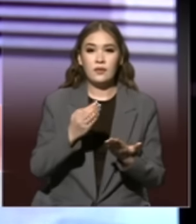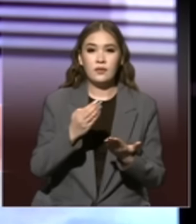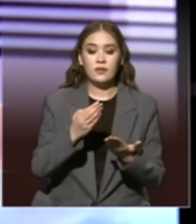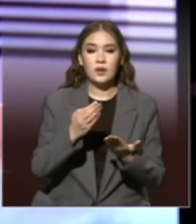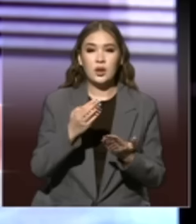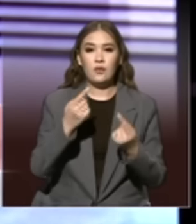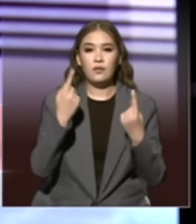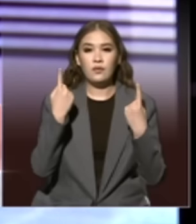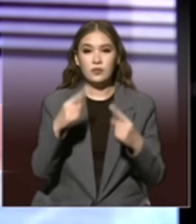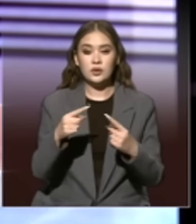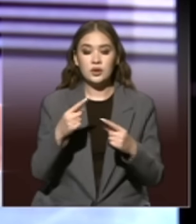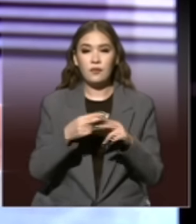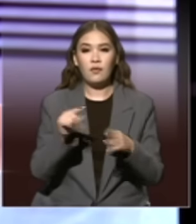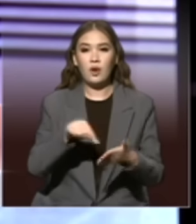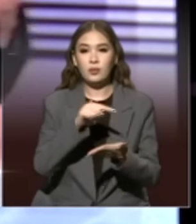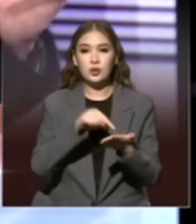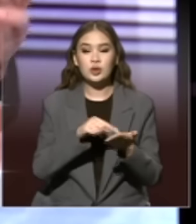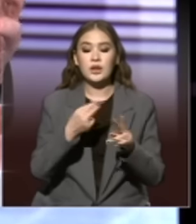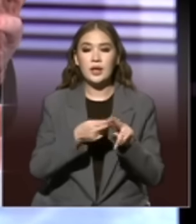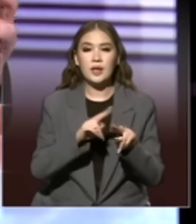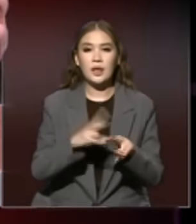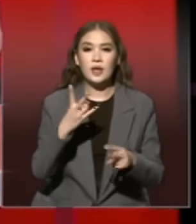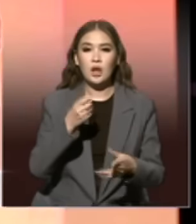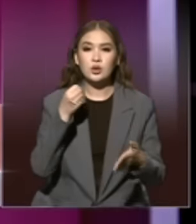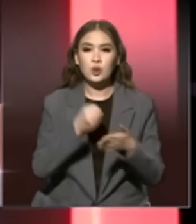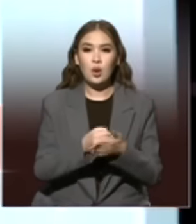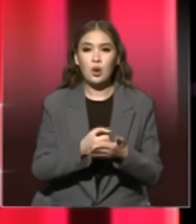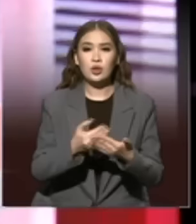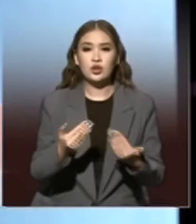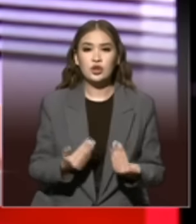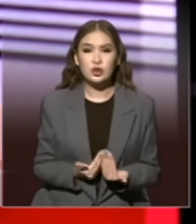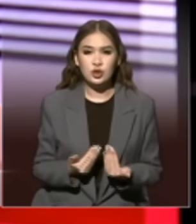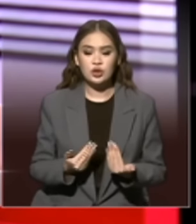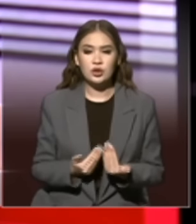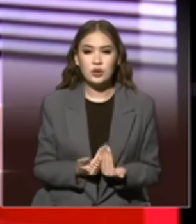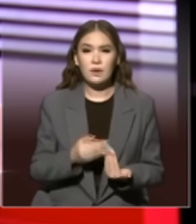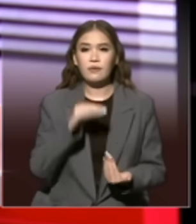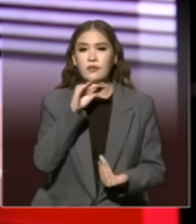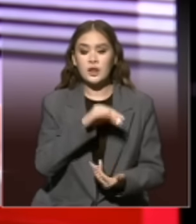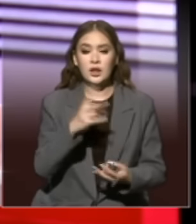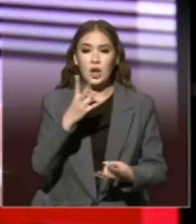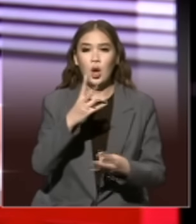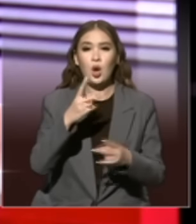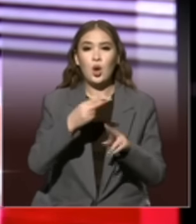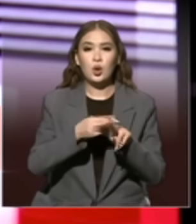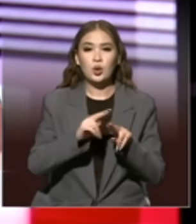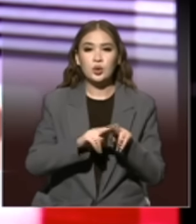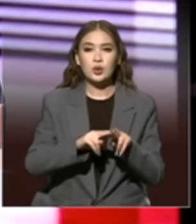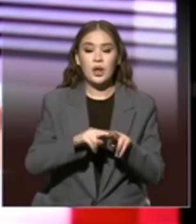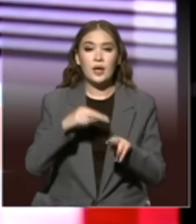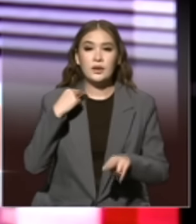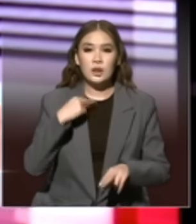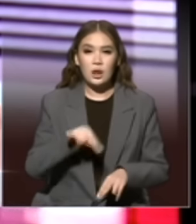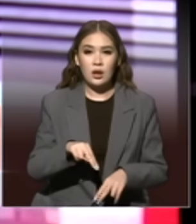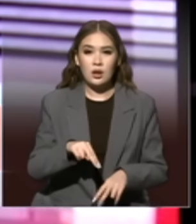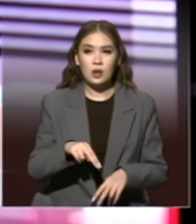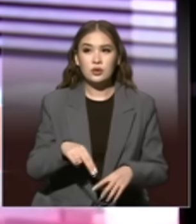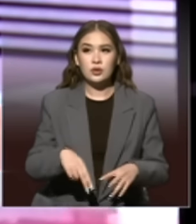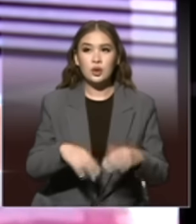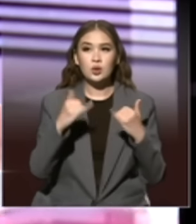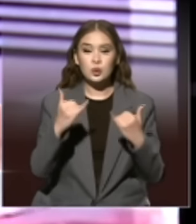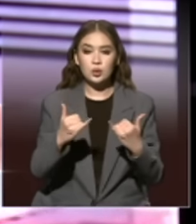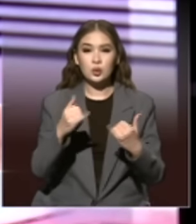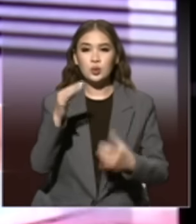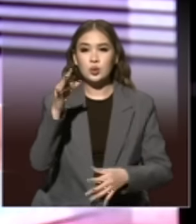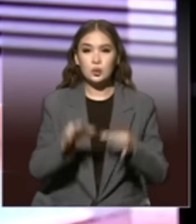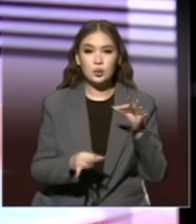Не өмір бойына бас бостандығынан айыруға жазаланады? Аса қатыгездікпен 99-шы бап адам өлтіру. Егер де бұны судья